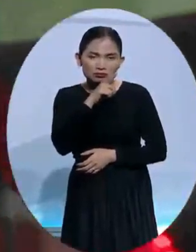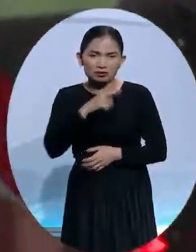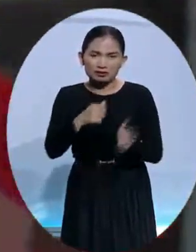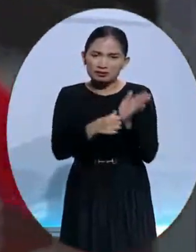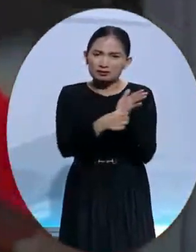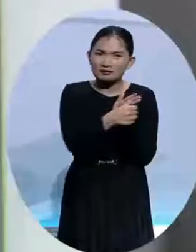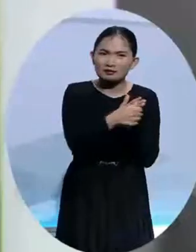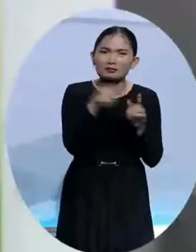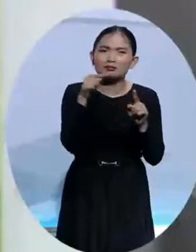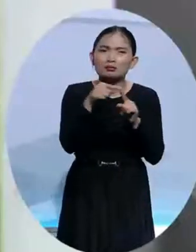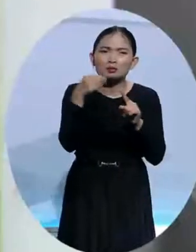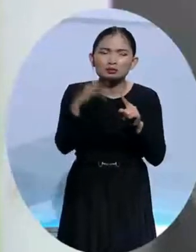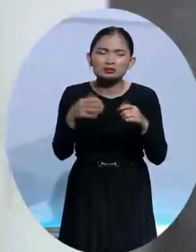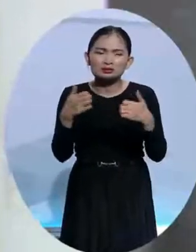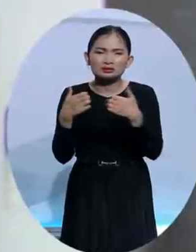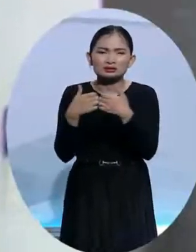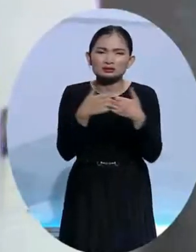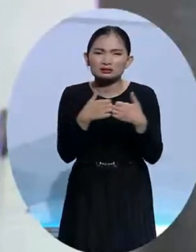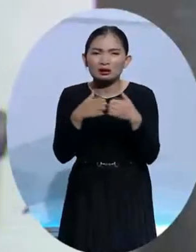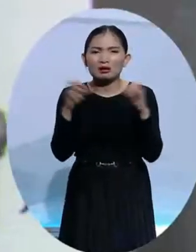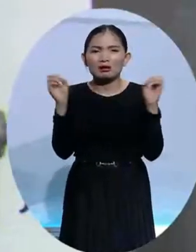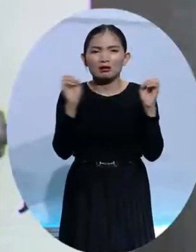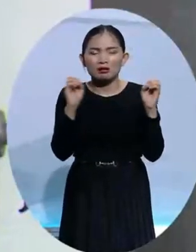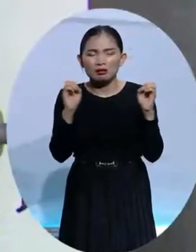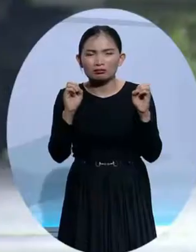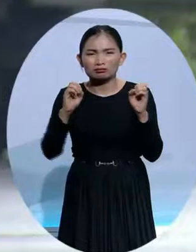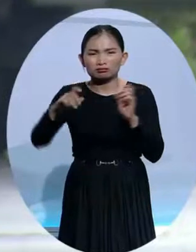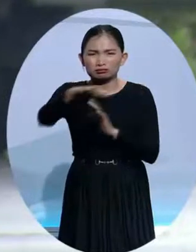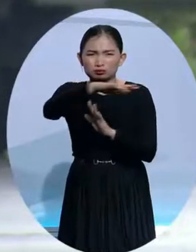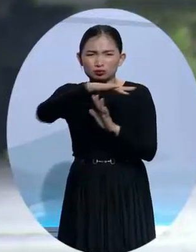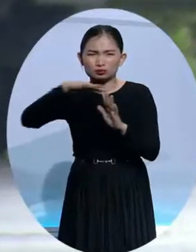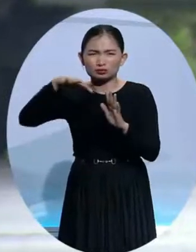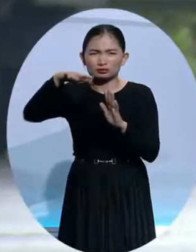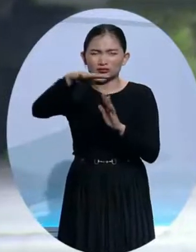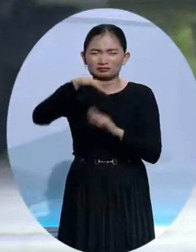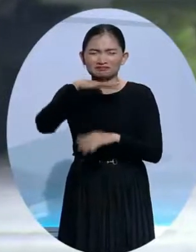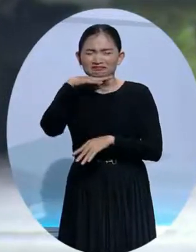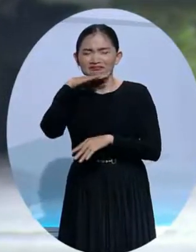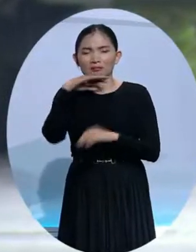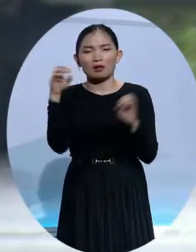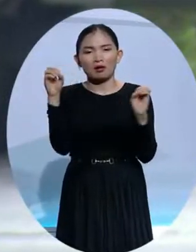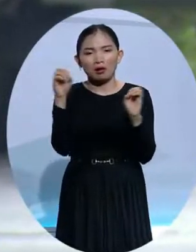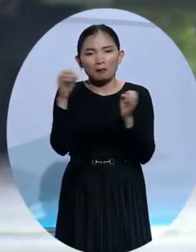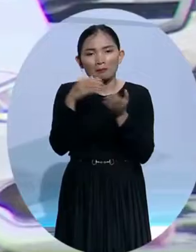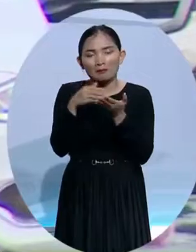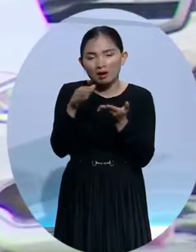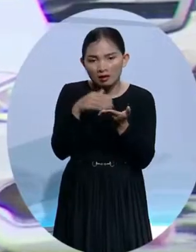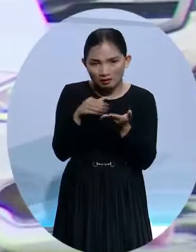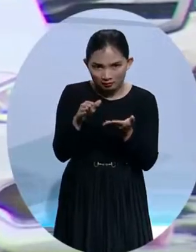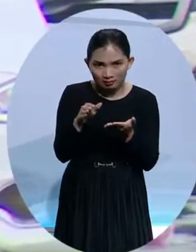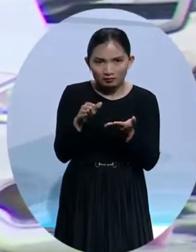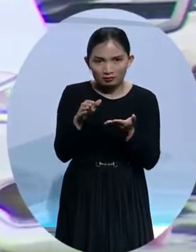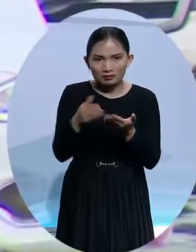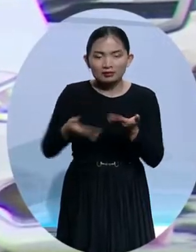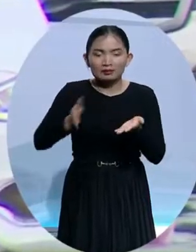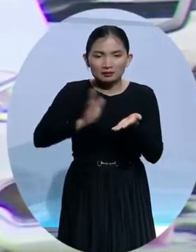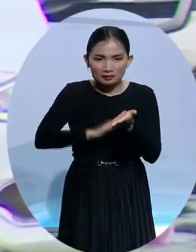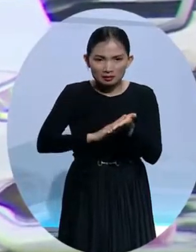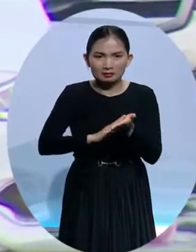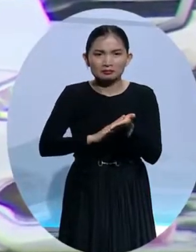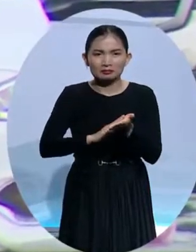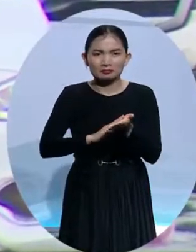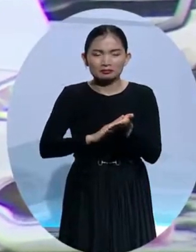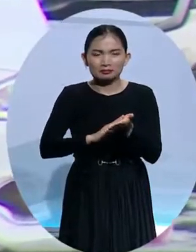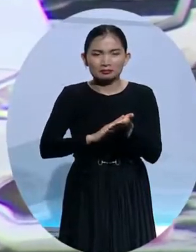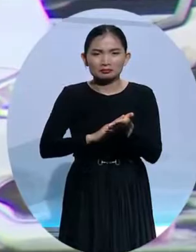vé, giảm ô nhiễm môi trường nhờ tiết kiệm giấy in, khói bụi, không cần sử dụng tiền mặt, hạn chế tiếp xúc và phòng tránh dịch bệnh, tiết kiệm nhiên